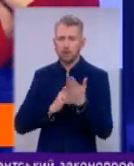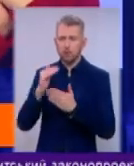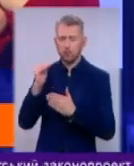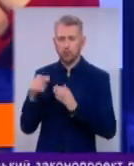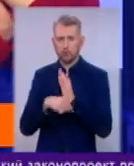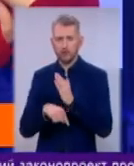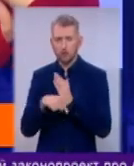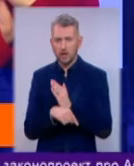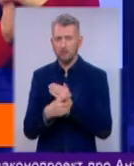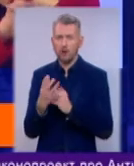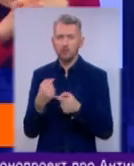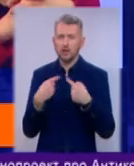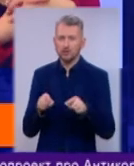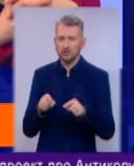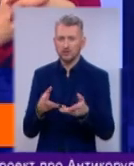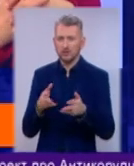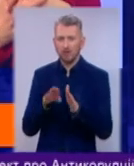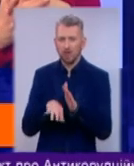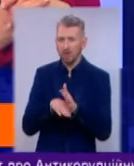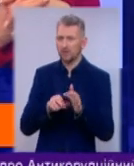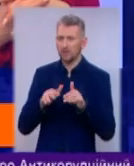а й іншої кваліфікації?